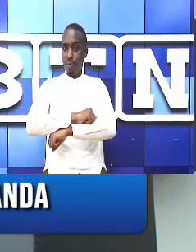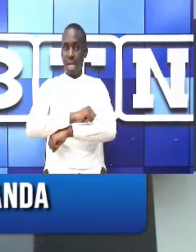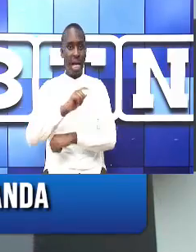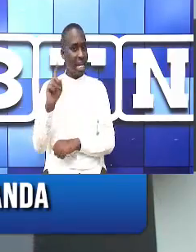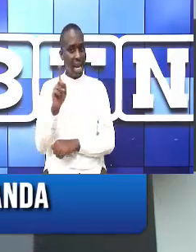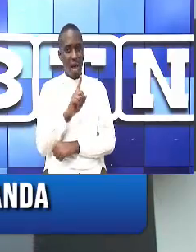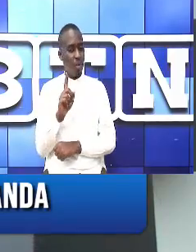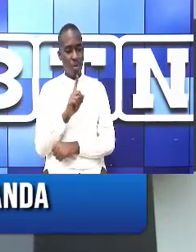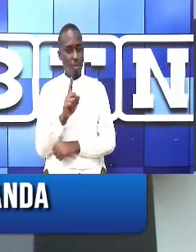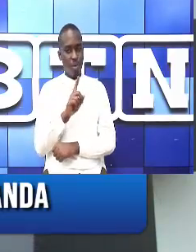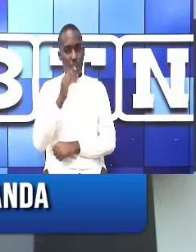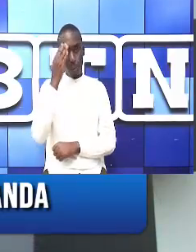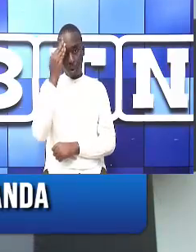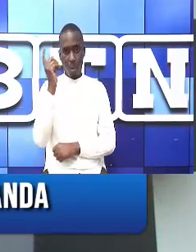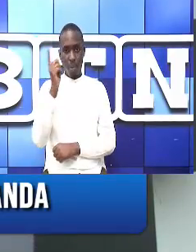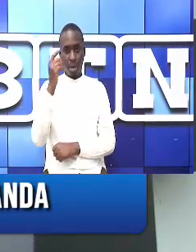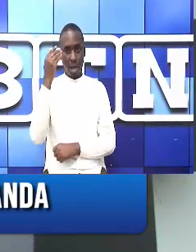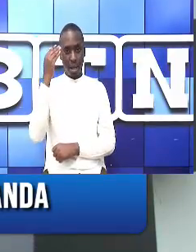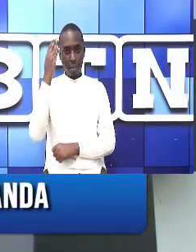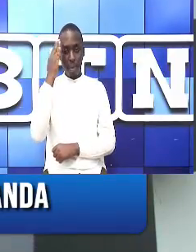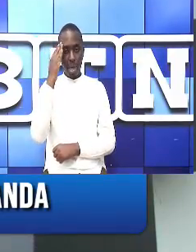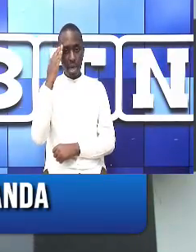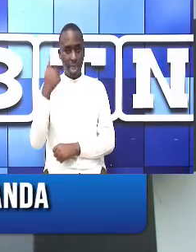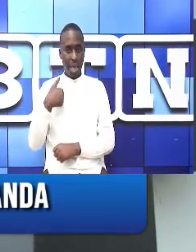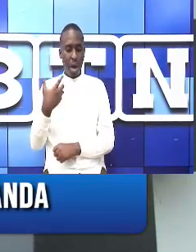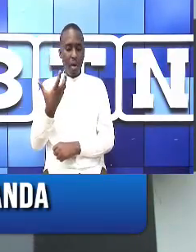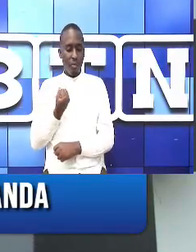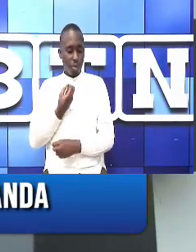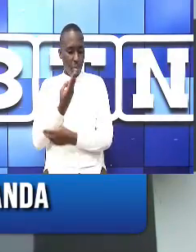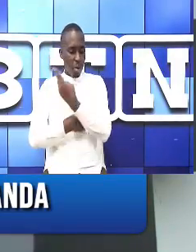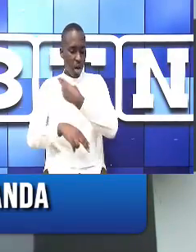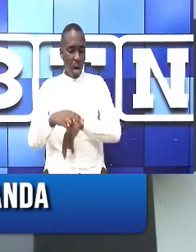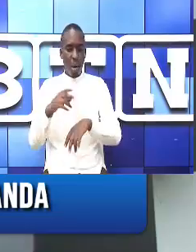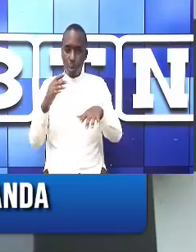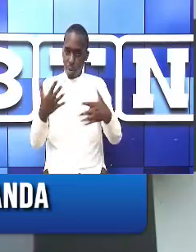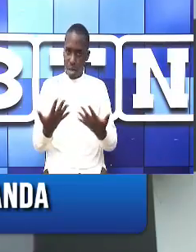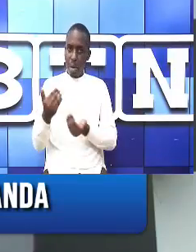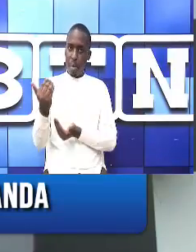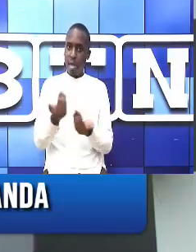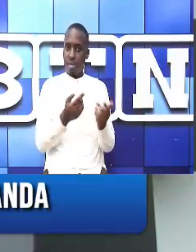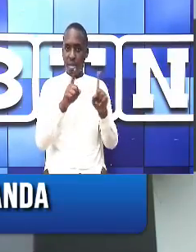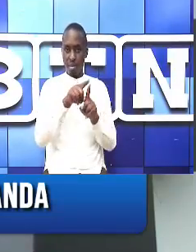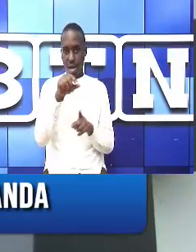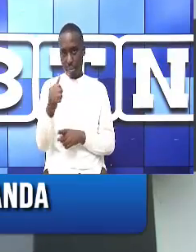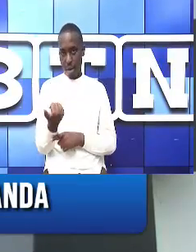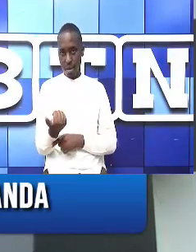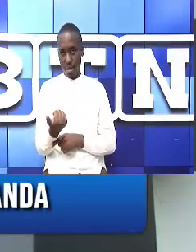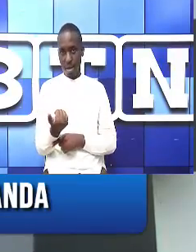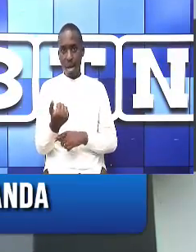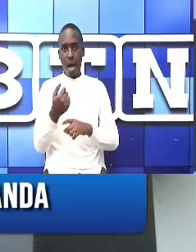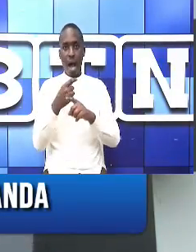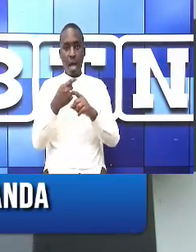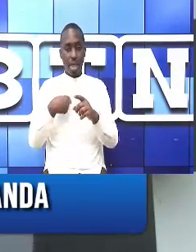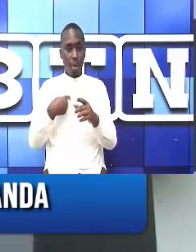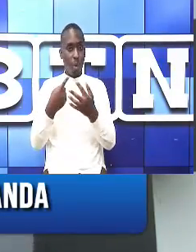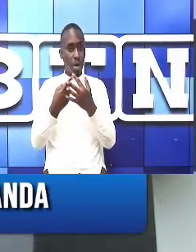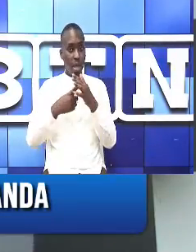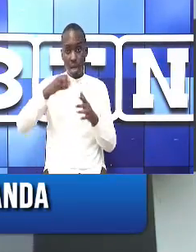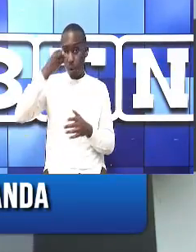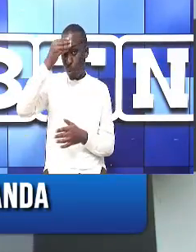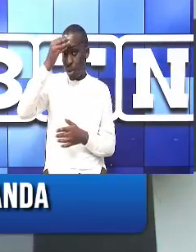ntago kubera ko bari bataramenye ikibazo cyanjye banyakiriye nk'abandi bose aho ntangiriye